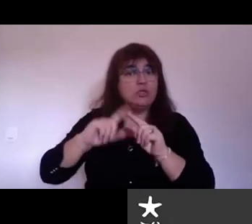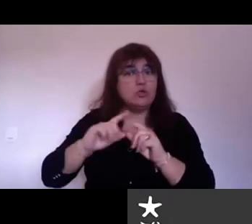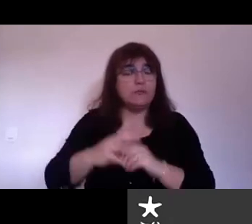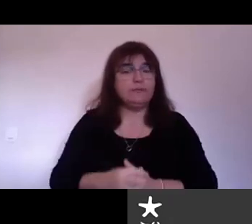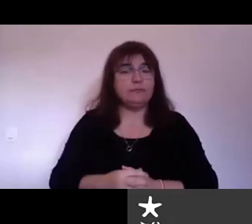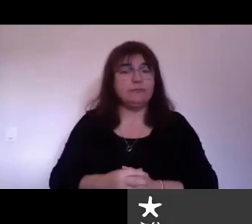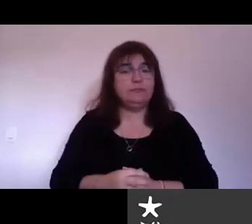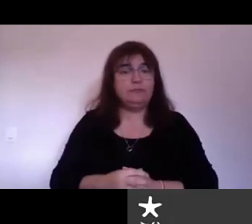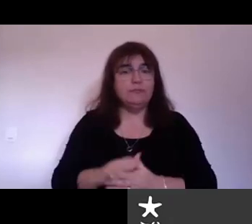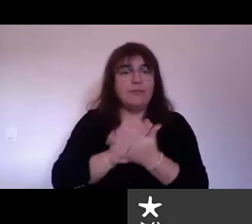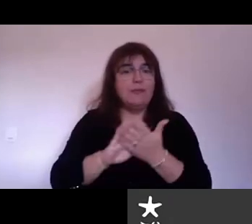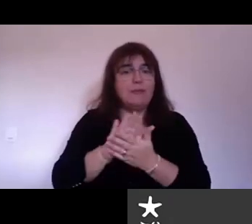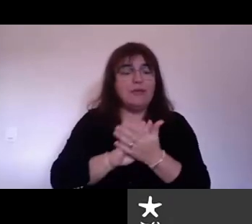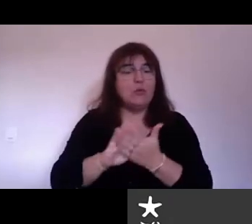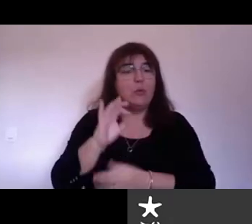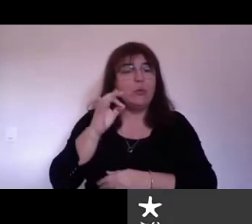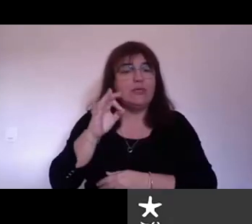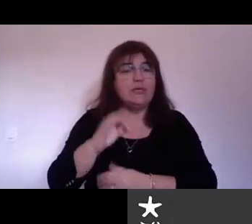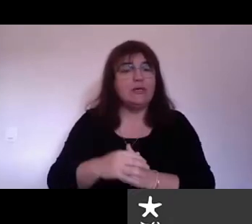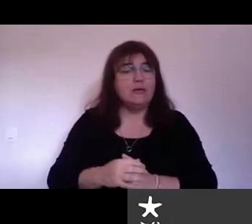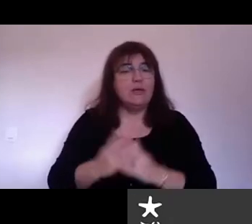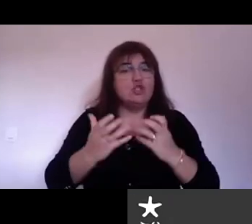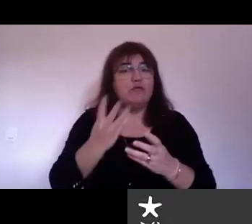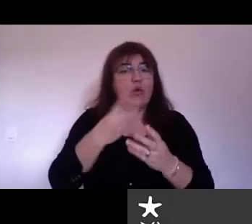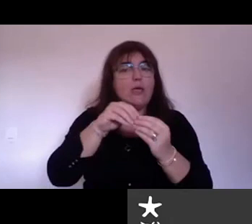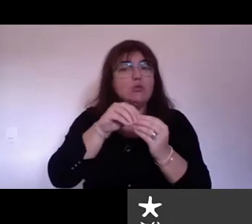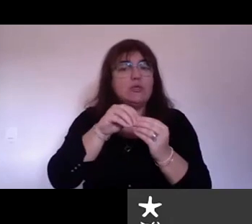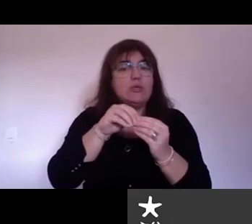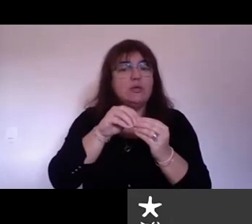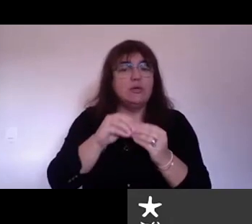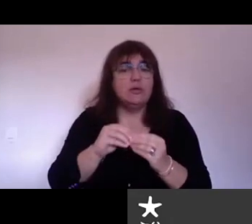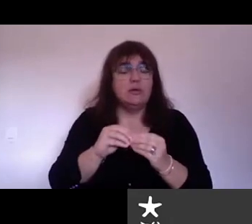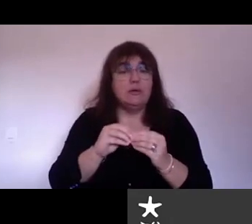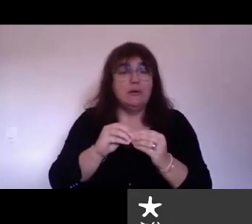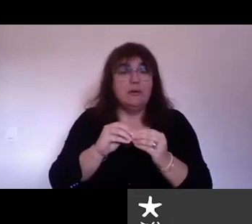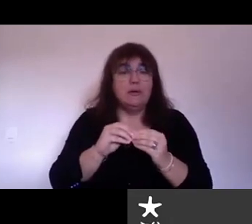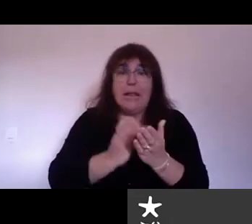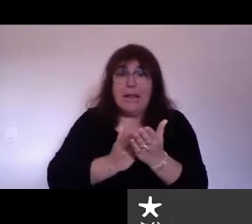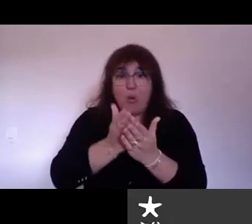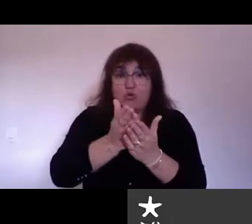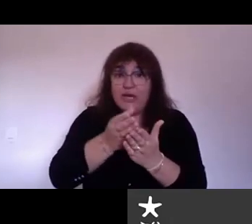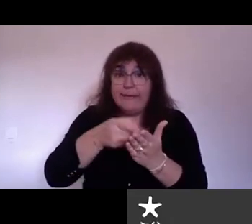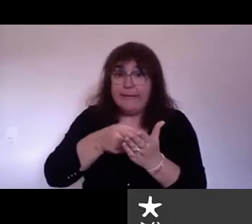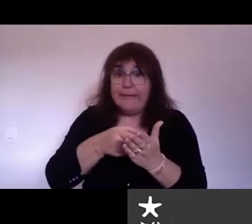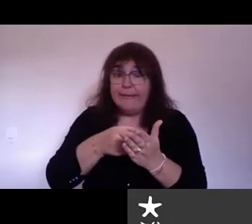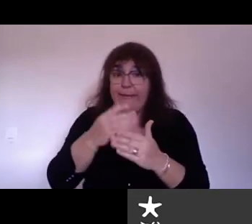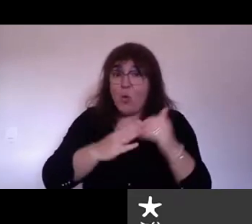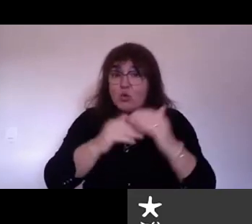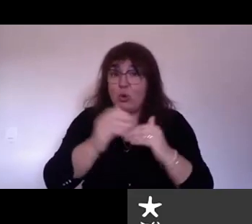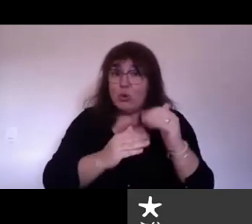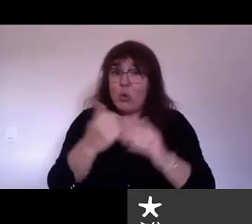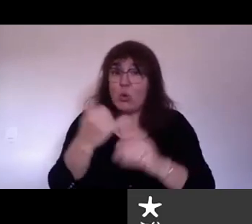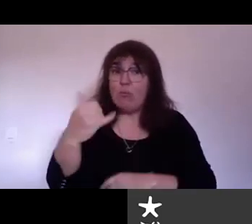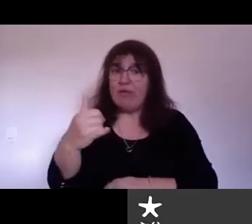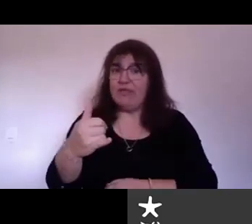Non, pardon, excuse-moi. Mais oui, ce que je veux dire, c'est qu'on est là pour construire ces projets, des choses qui sont déjà bien abouties, mais d'autres choses sur lesquelles on est encore en